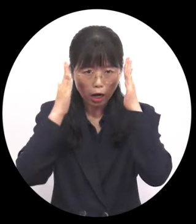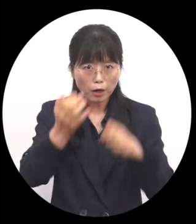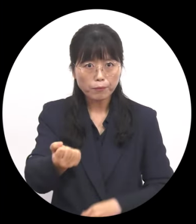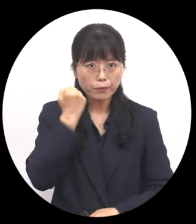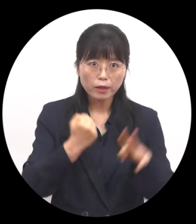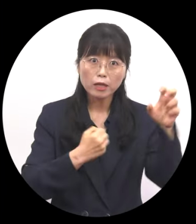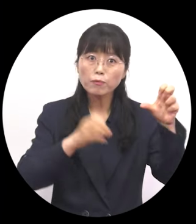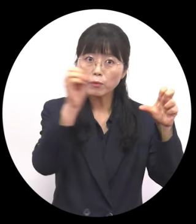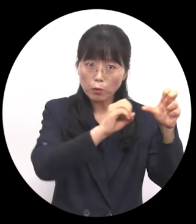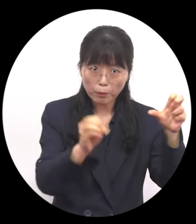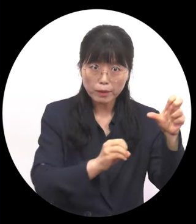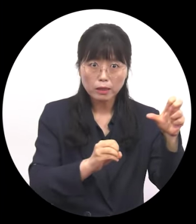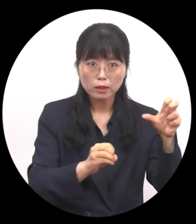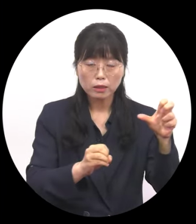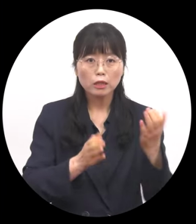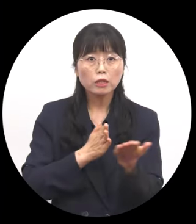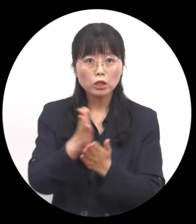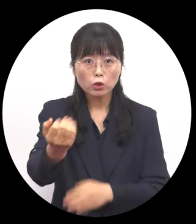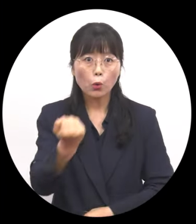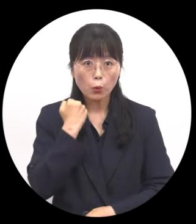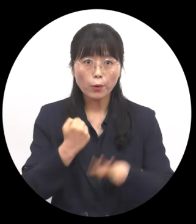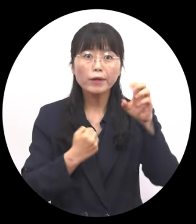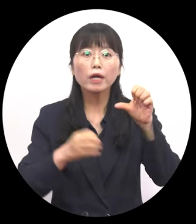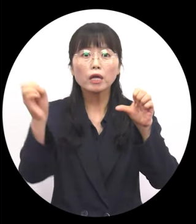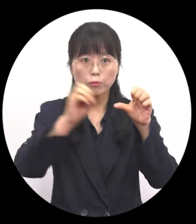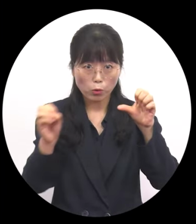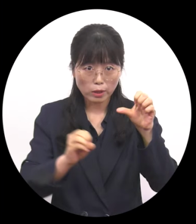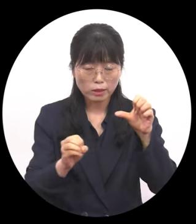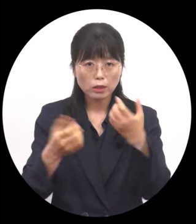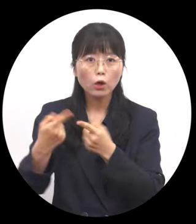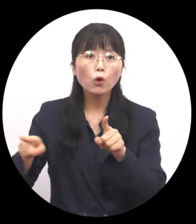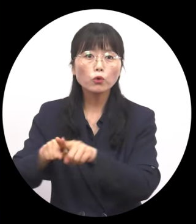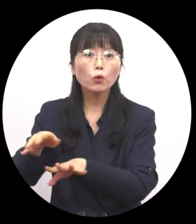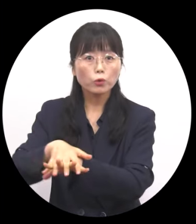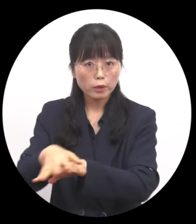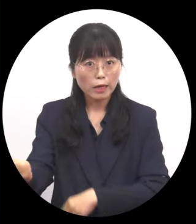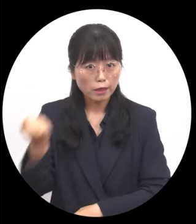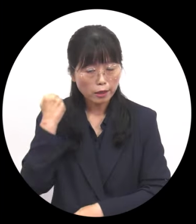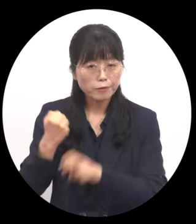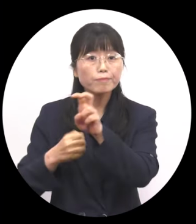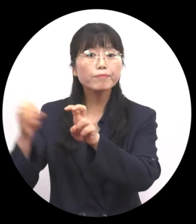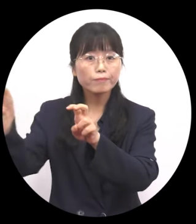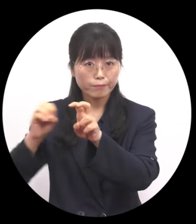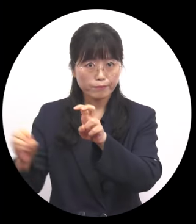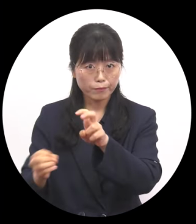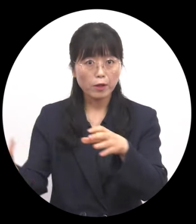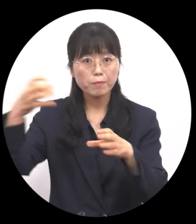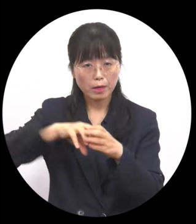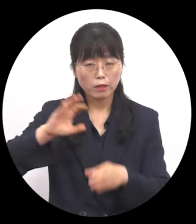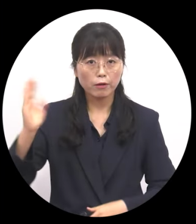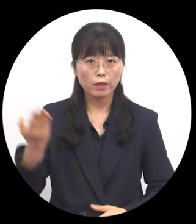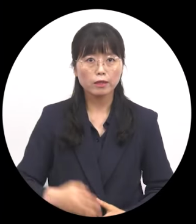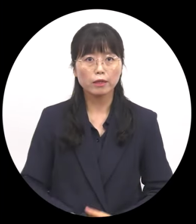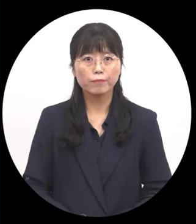역량 35%, 진로 역량 45%, 공동체 역량 20%를 반영합니다.